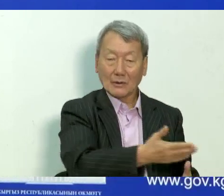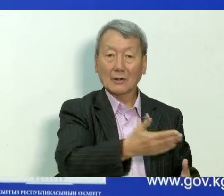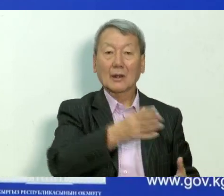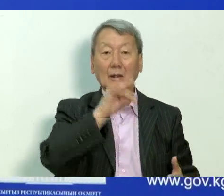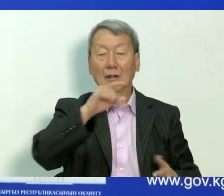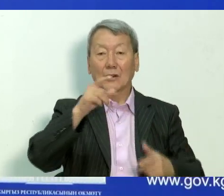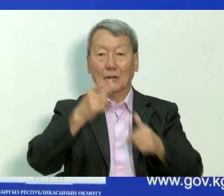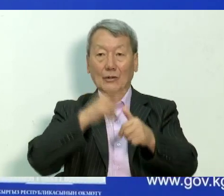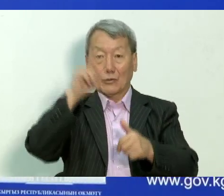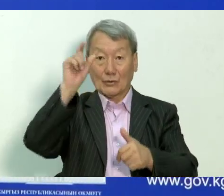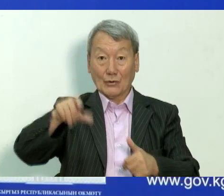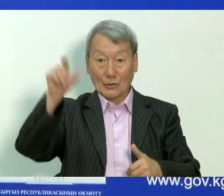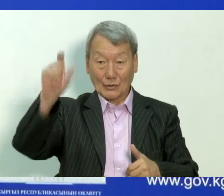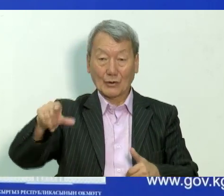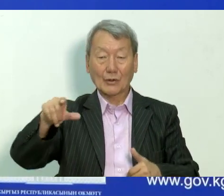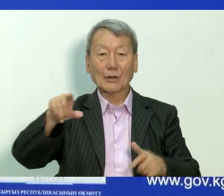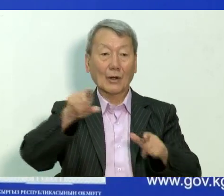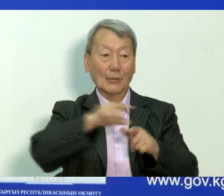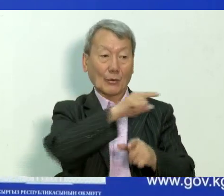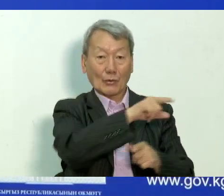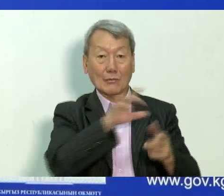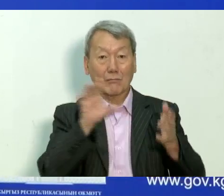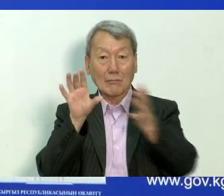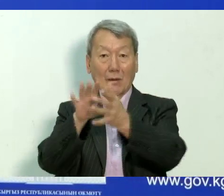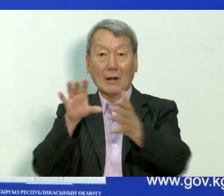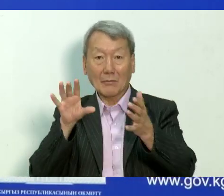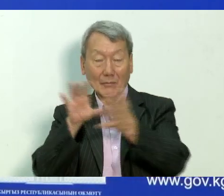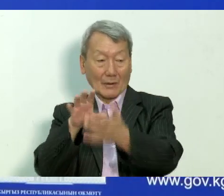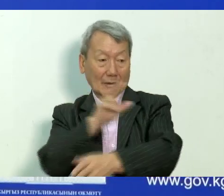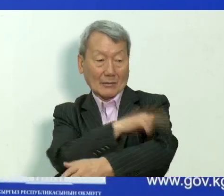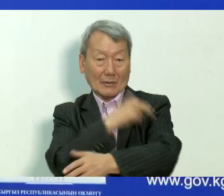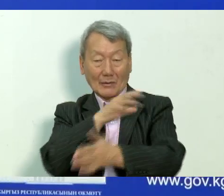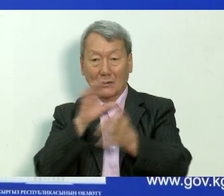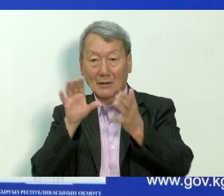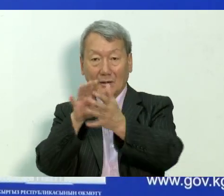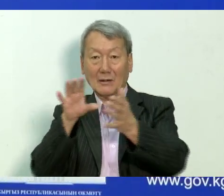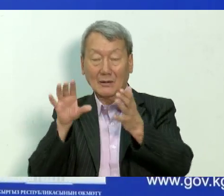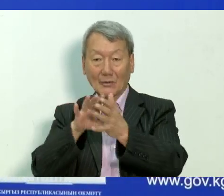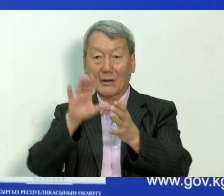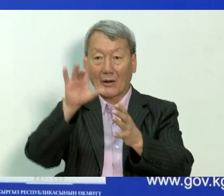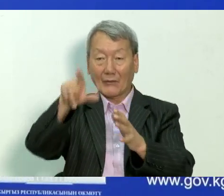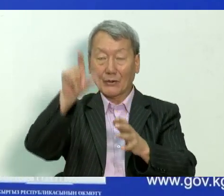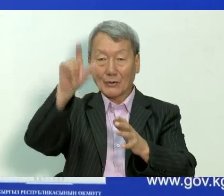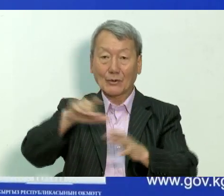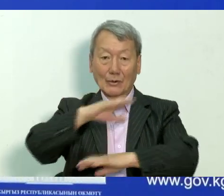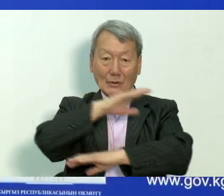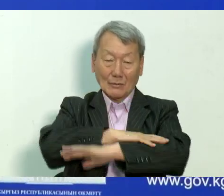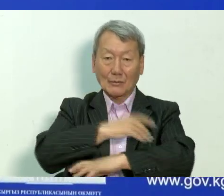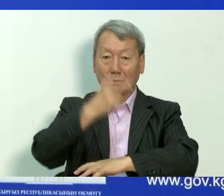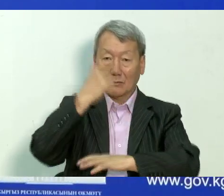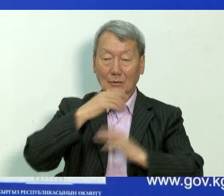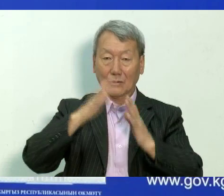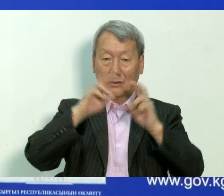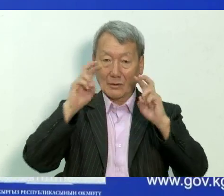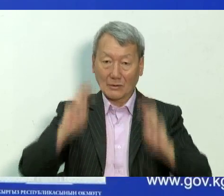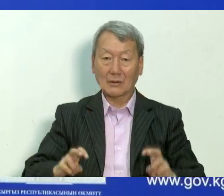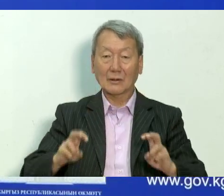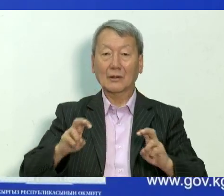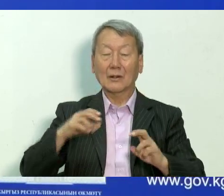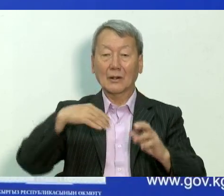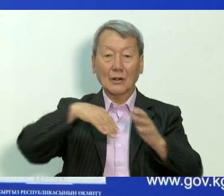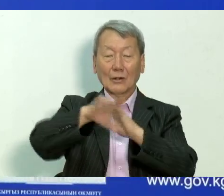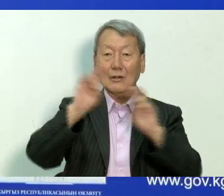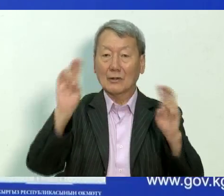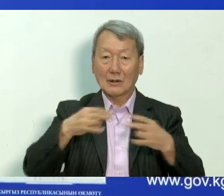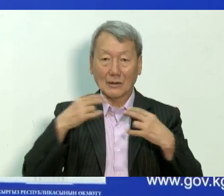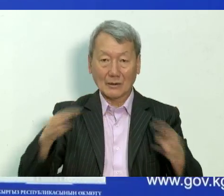элибиз ошолорго жардам иретинде айтылган эрежелерди так сактап, үйлөрүндө отуруп, керексиз жакта эч